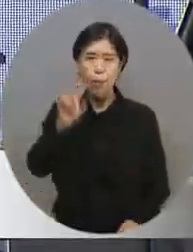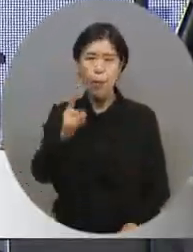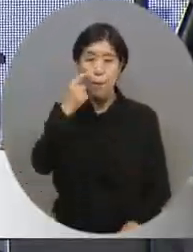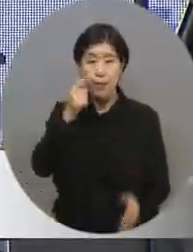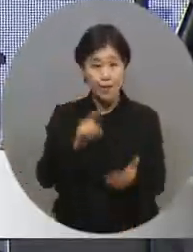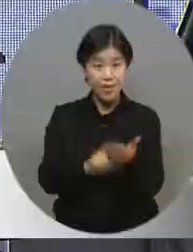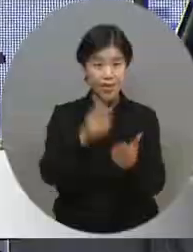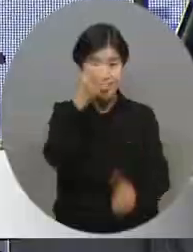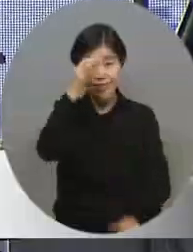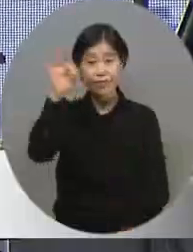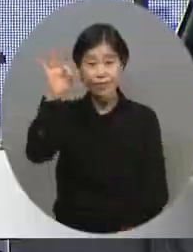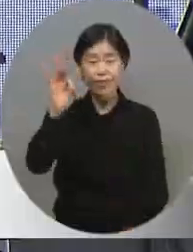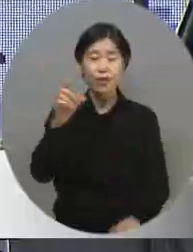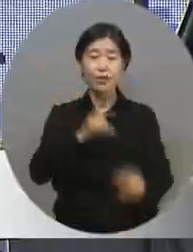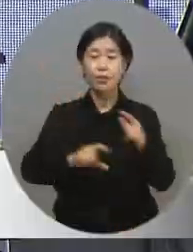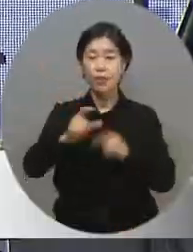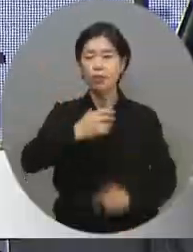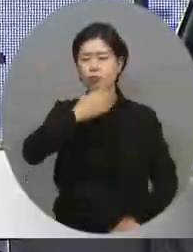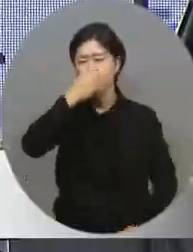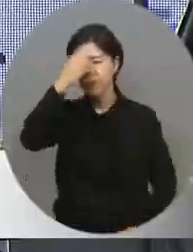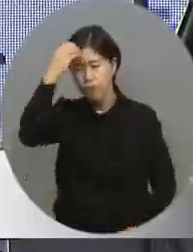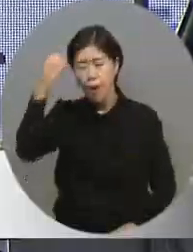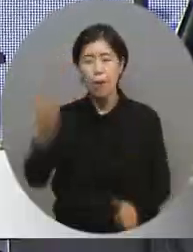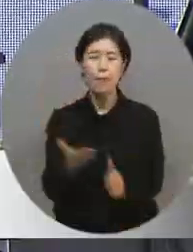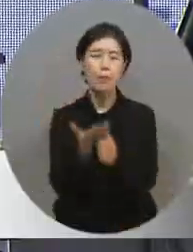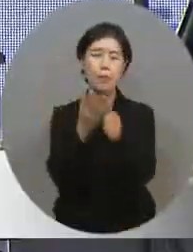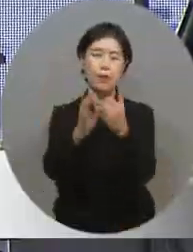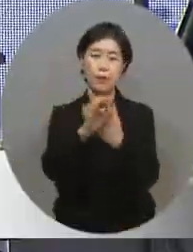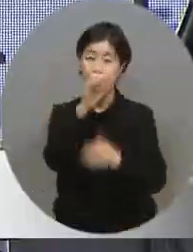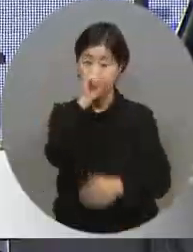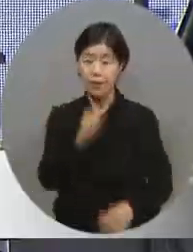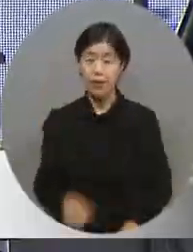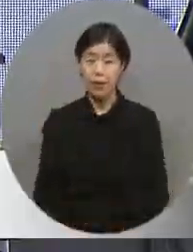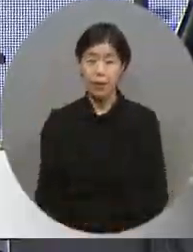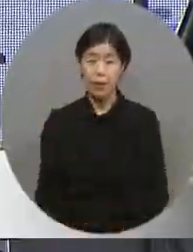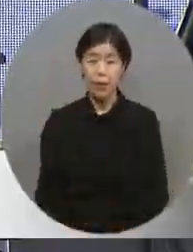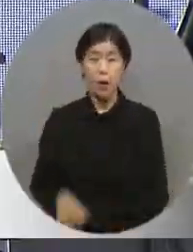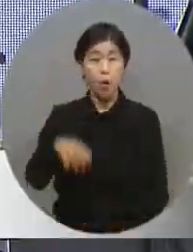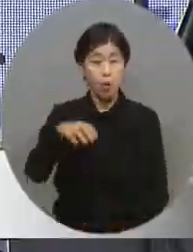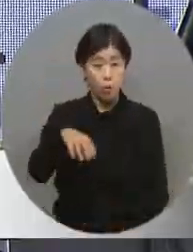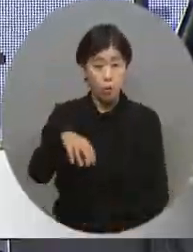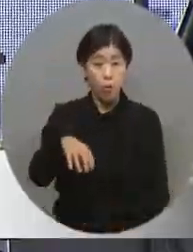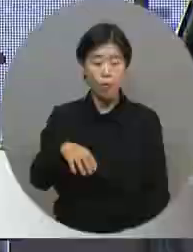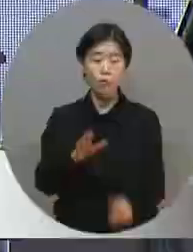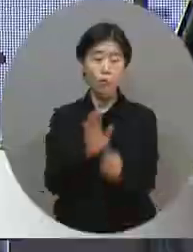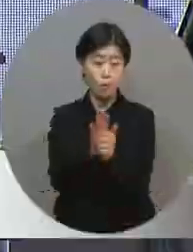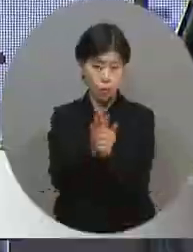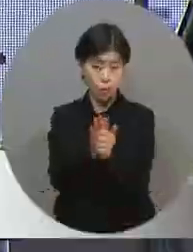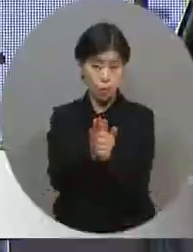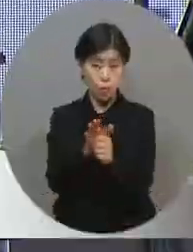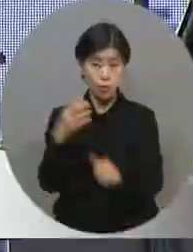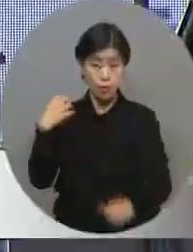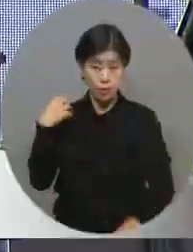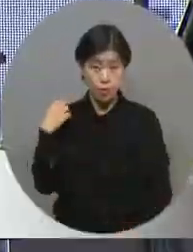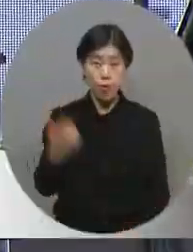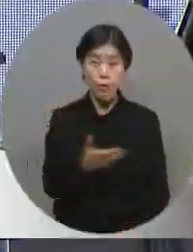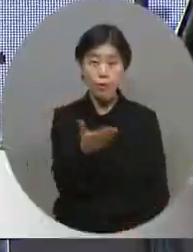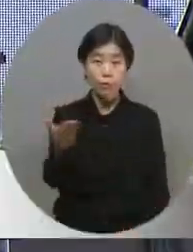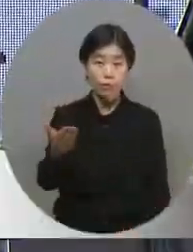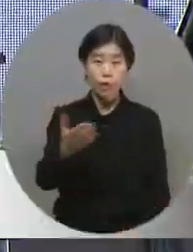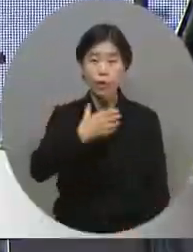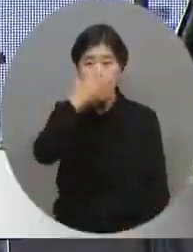인정하며 더 큰 꿈을 키워나가길 바라겠습니다. 우리 완주교육지원청은 여러분이 꿈을 찾아